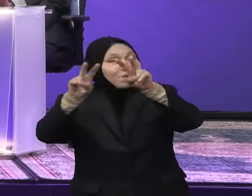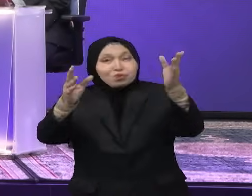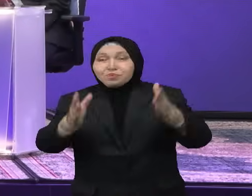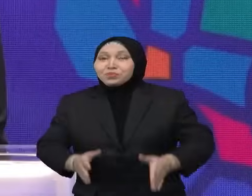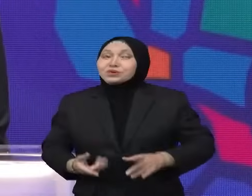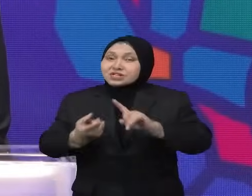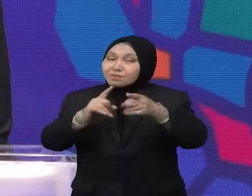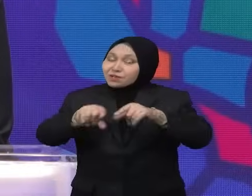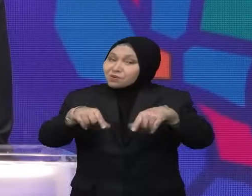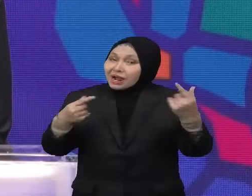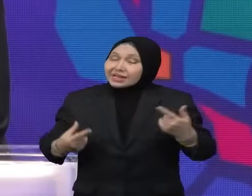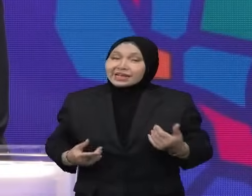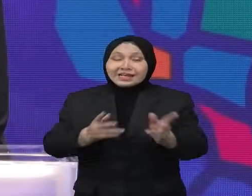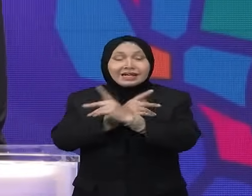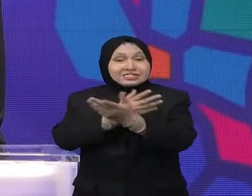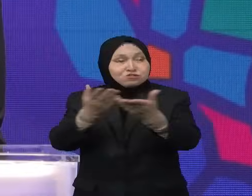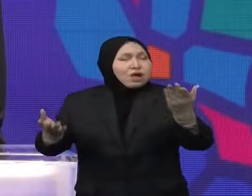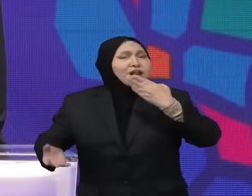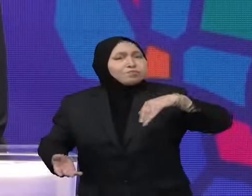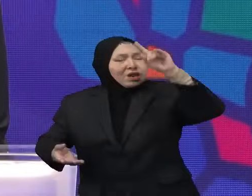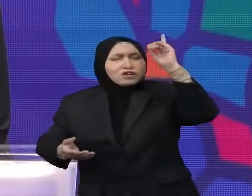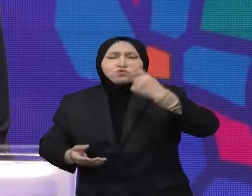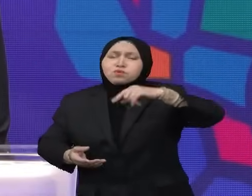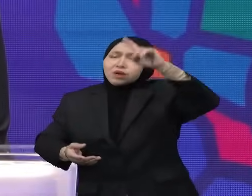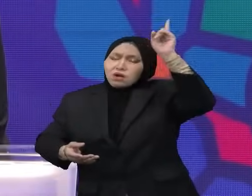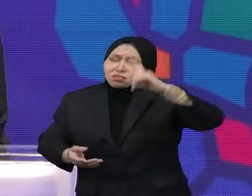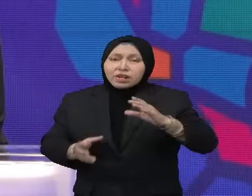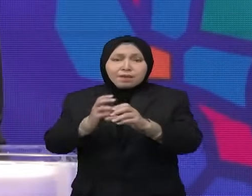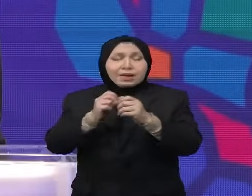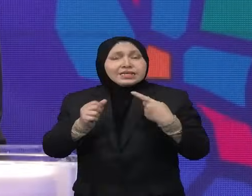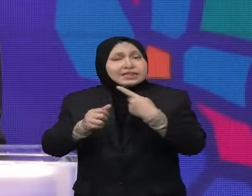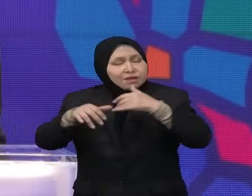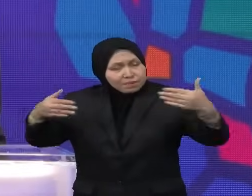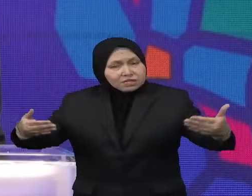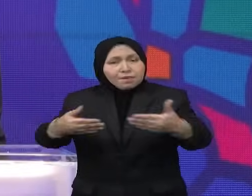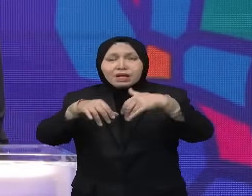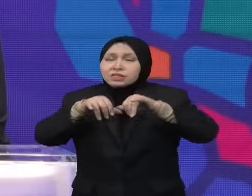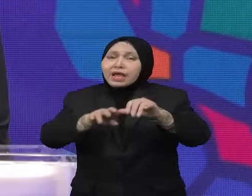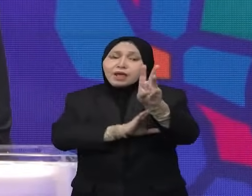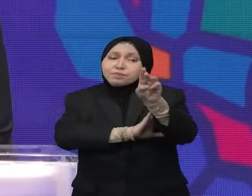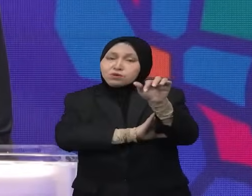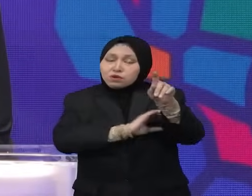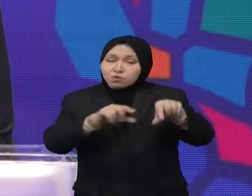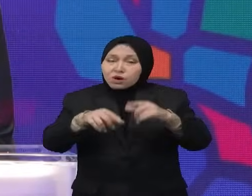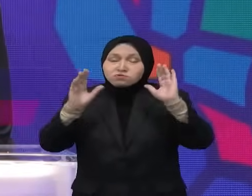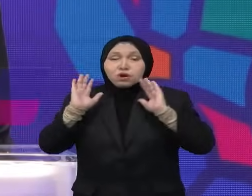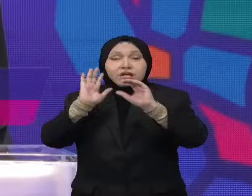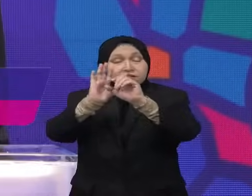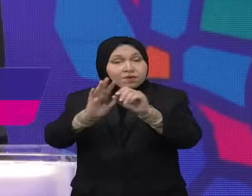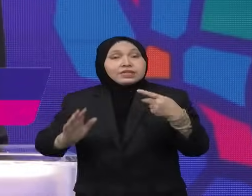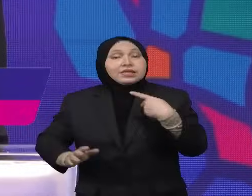sahabat-sahabat Al-Quran yang dikasihi sekalian. Alhamdulillah, syukur pada Allah Subhanahu Wa Taala dapat kita meneruskan lagi My Quran Time, Quran Salat Infak